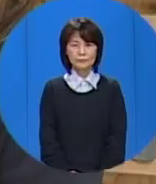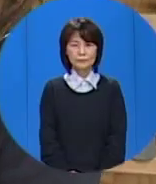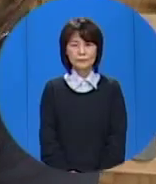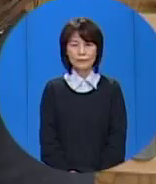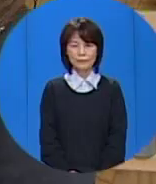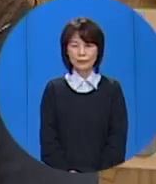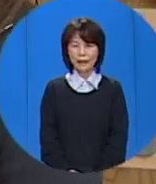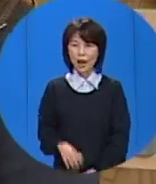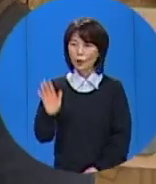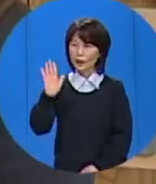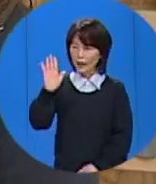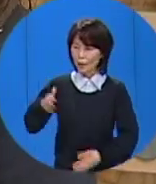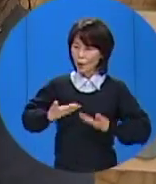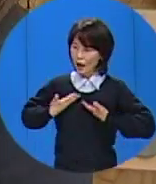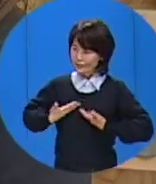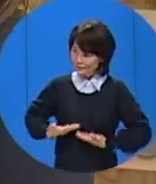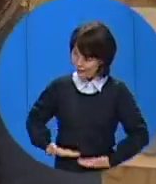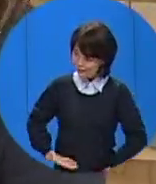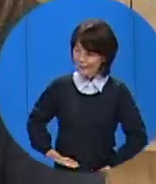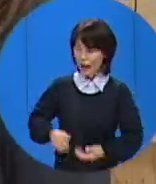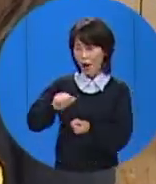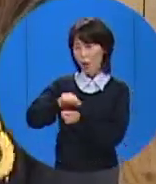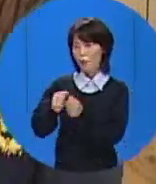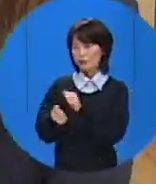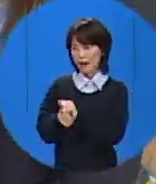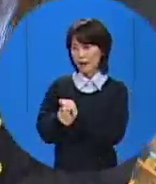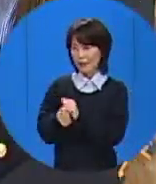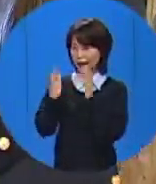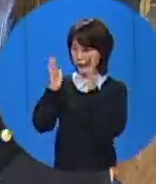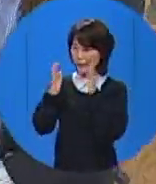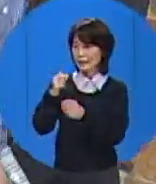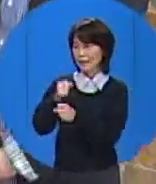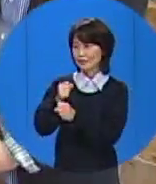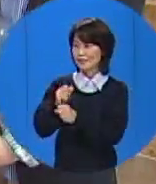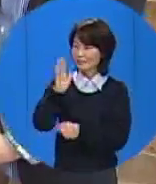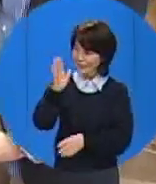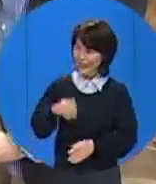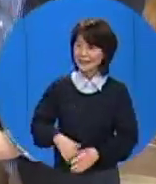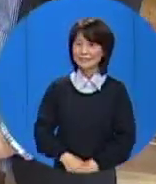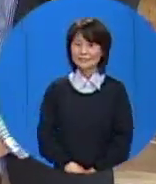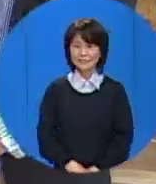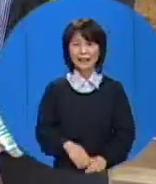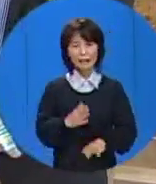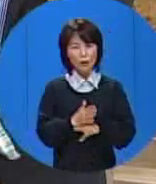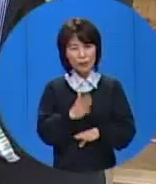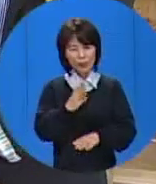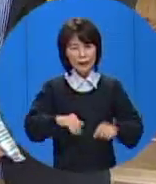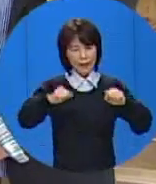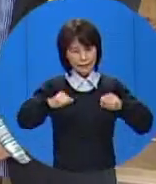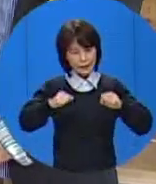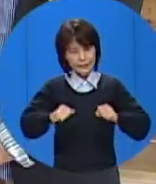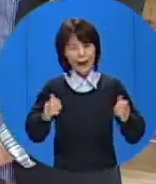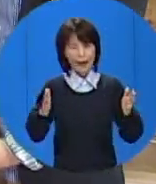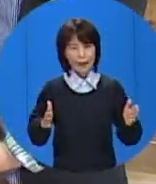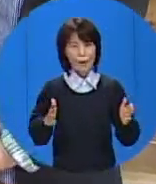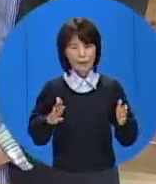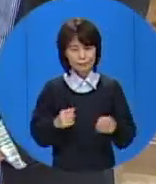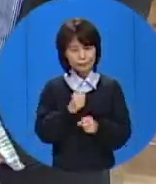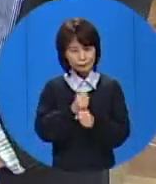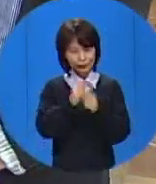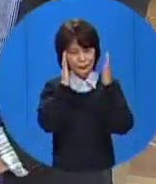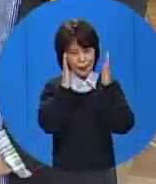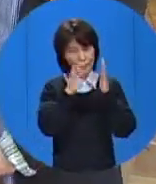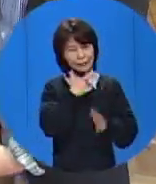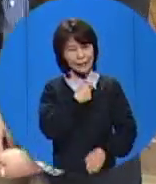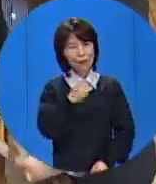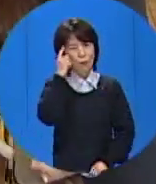これからも安全で安心でオリジナリティのある作品作り頑張っていってください。 ありがとうございます。あの元気なうちは頑張りたいと思います。 期待して